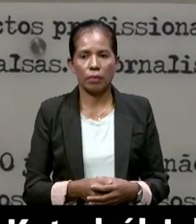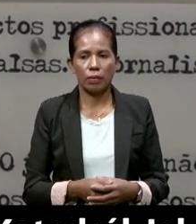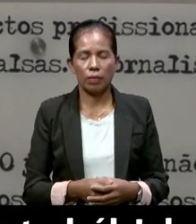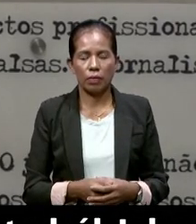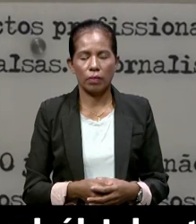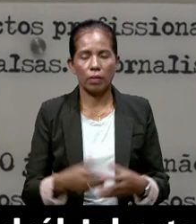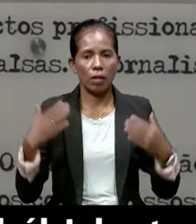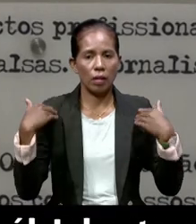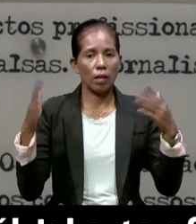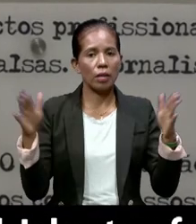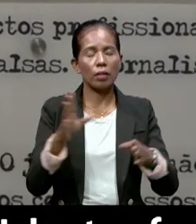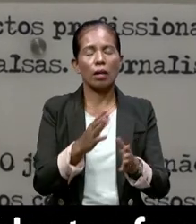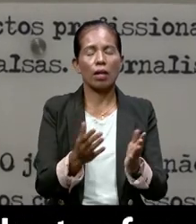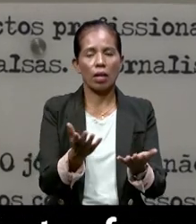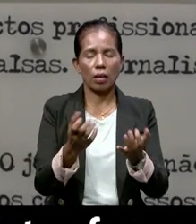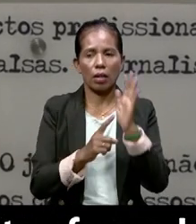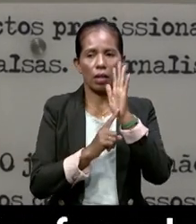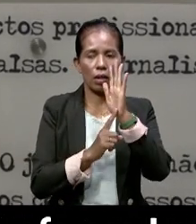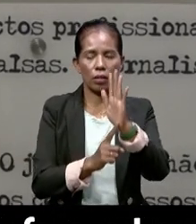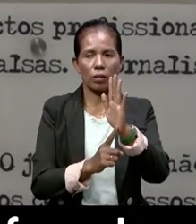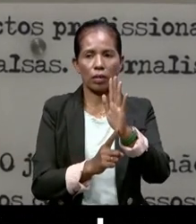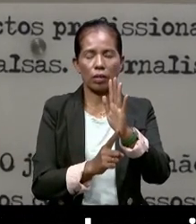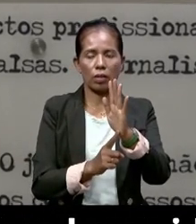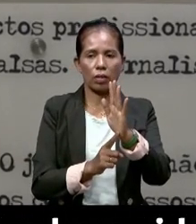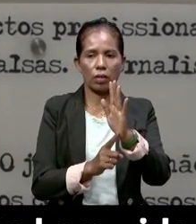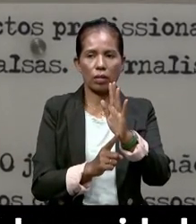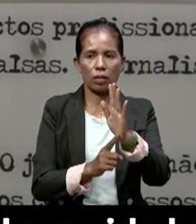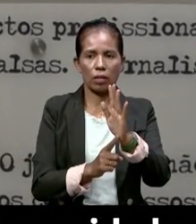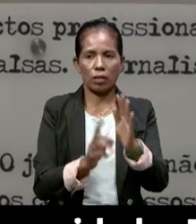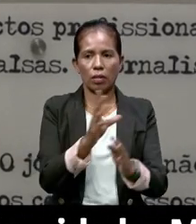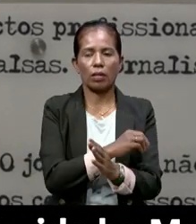anjua karakatu aliusi kata